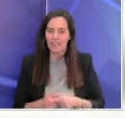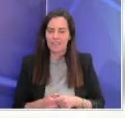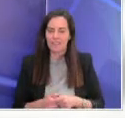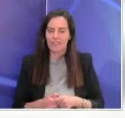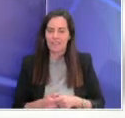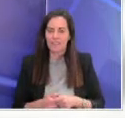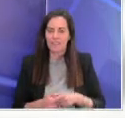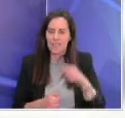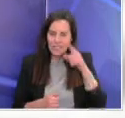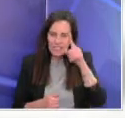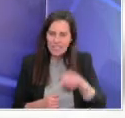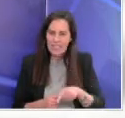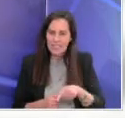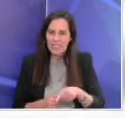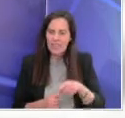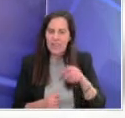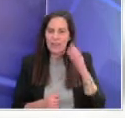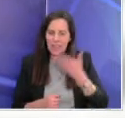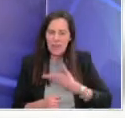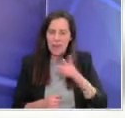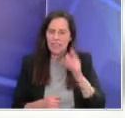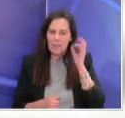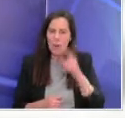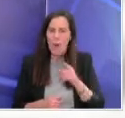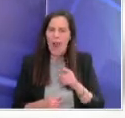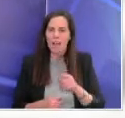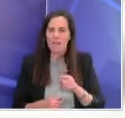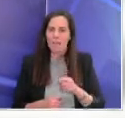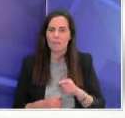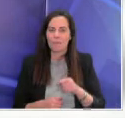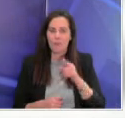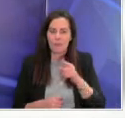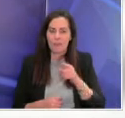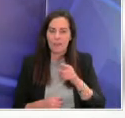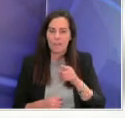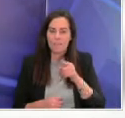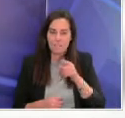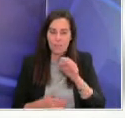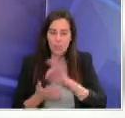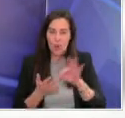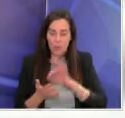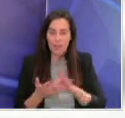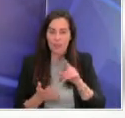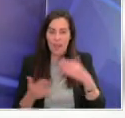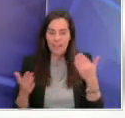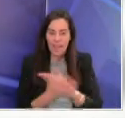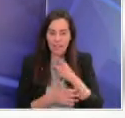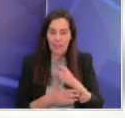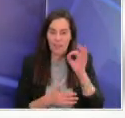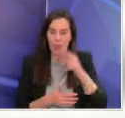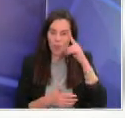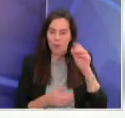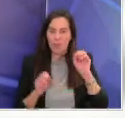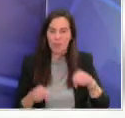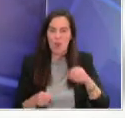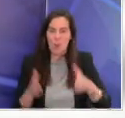אותך מזה, זה מראות. כן, קיבלתי את זה. נכון. עכשיו תראו, היא עלתה את זה, והיא כותבת כשאתה חדש בזה, ועדיין לא יודע לשלוט